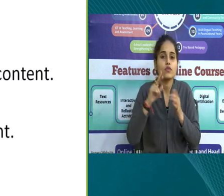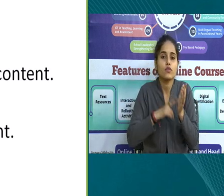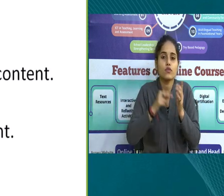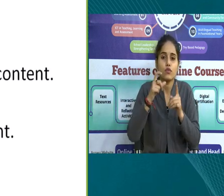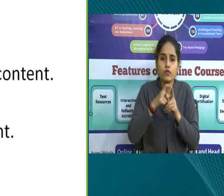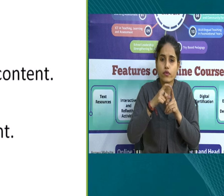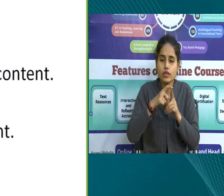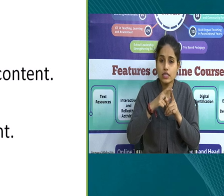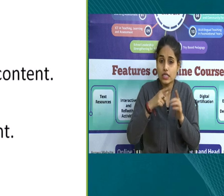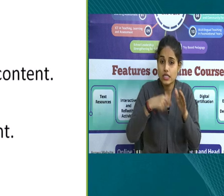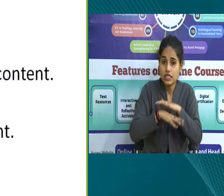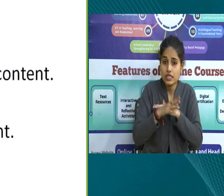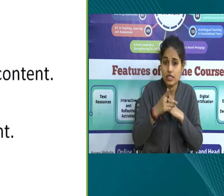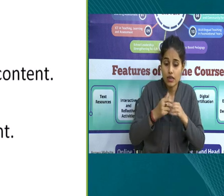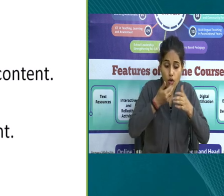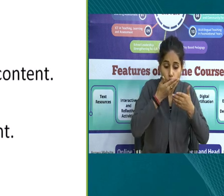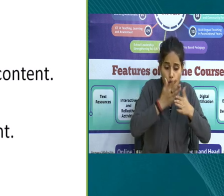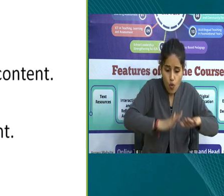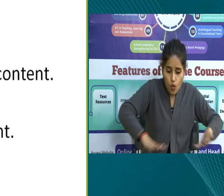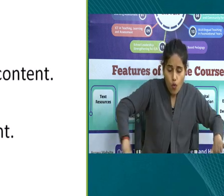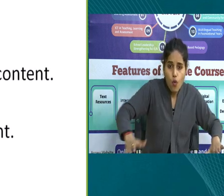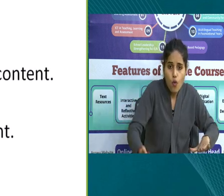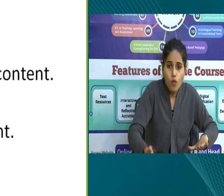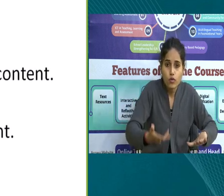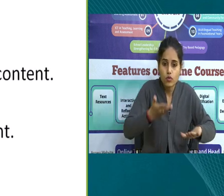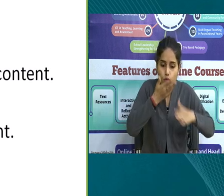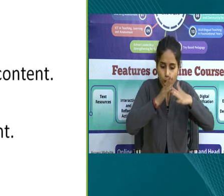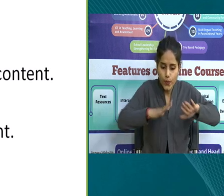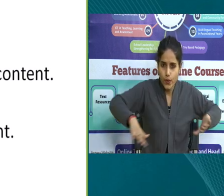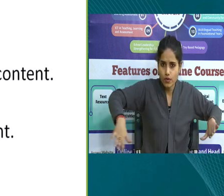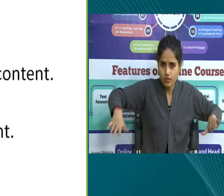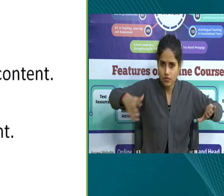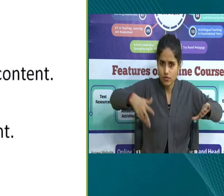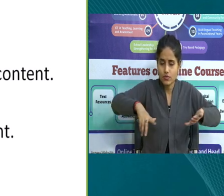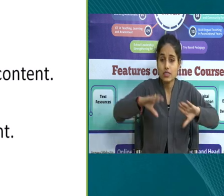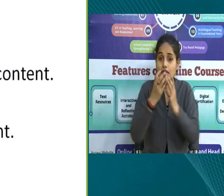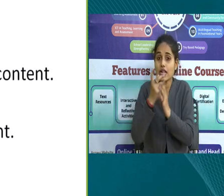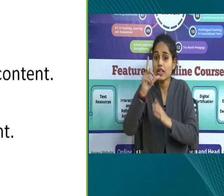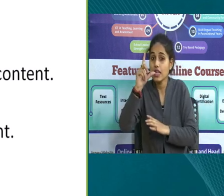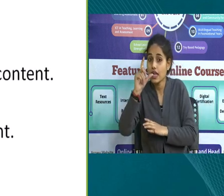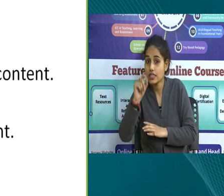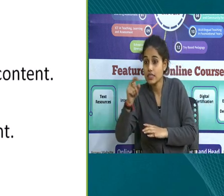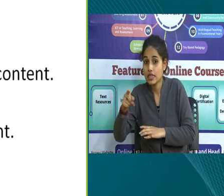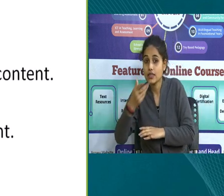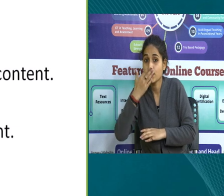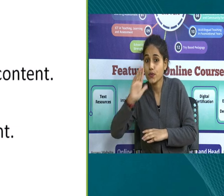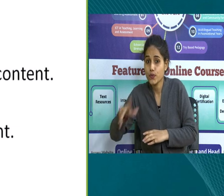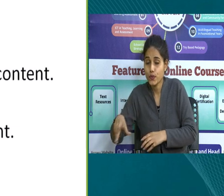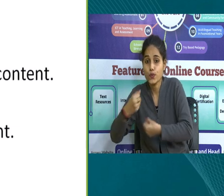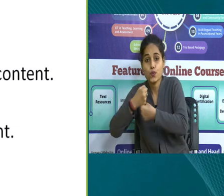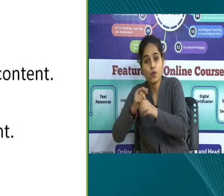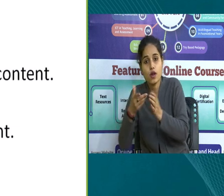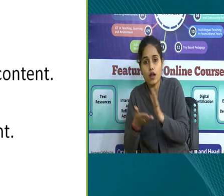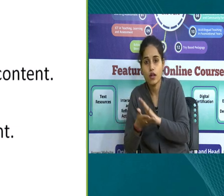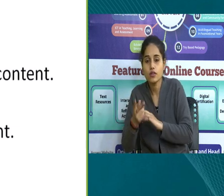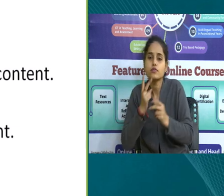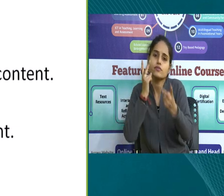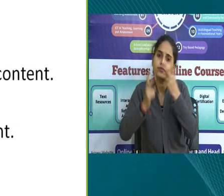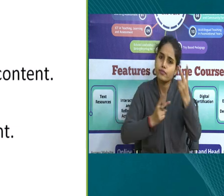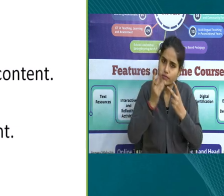वाटर एक्सकर्ट किया है ग्राउंड लेवल से और वह वर्किंग मॉडल एक क्लास टेंथ की बच्ची ने बनाया है तो आप इस पर ज़रूर विजट